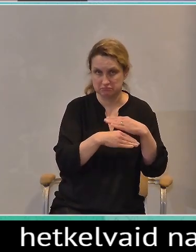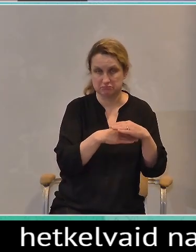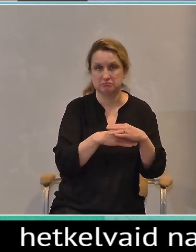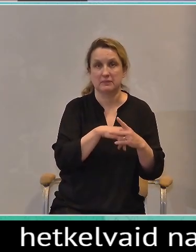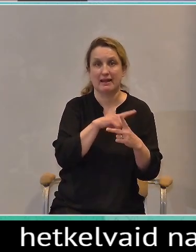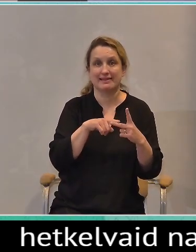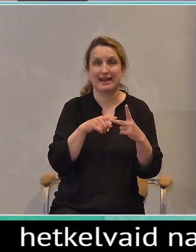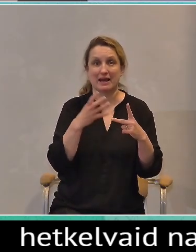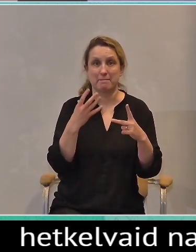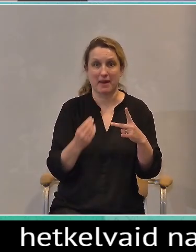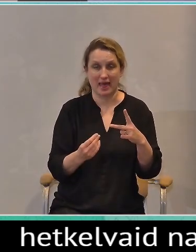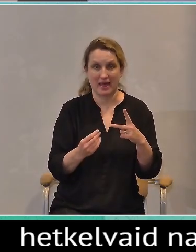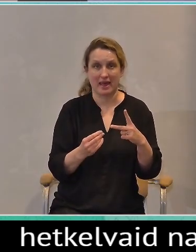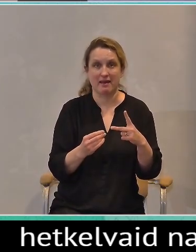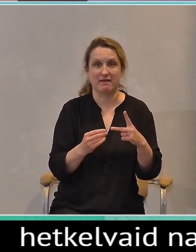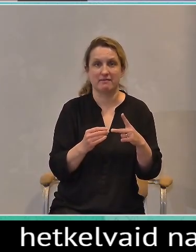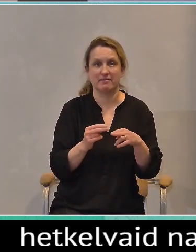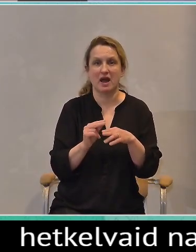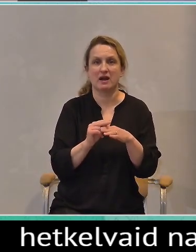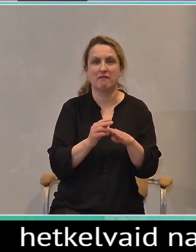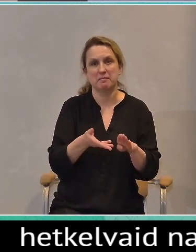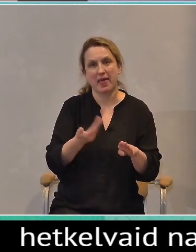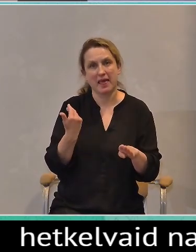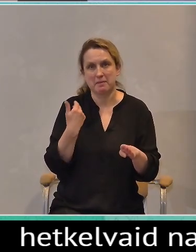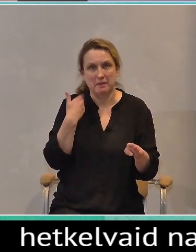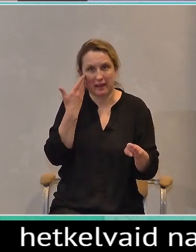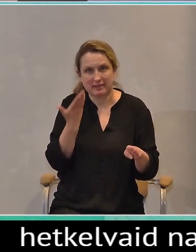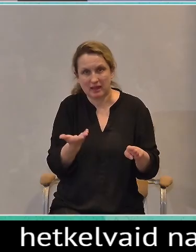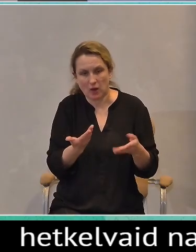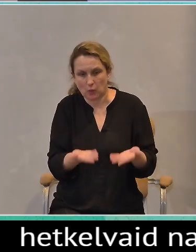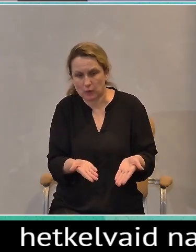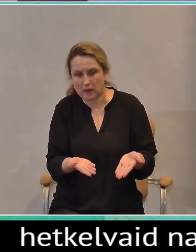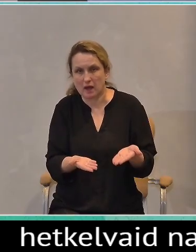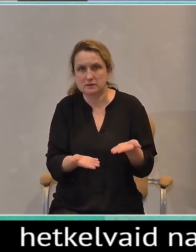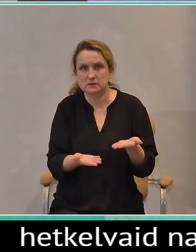teisel päeval me ravimi eemaldasime, sest et me ei teadnud, kuidas siis ravim võiks